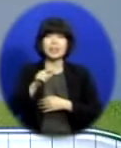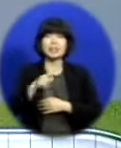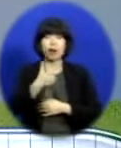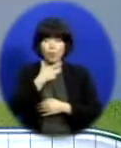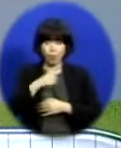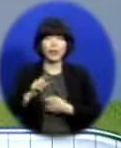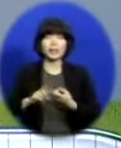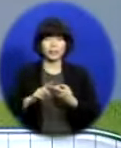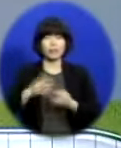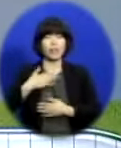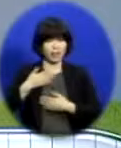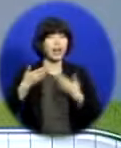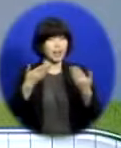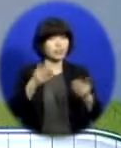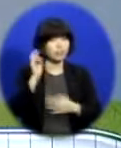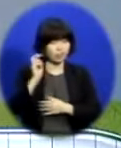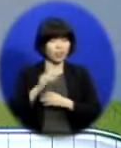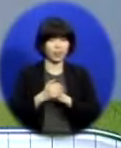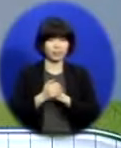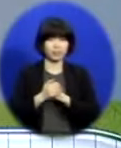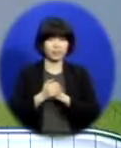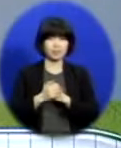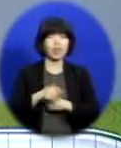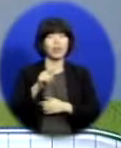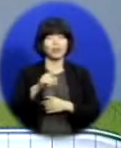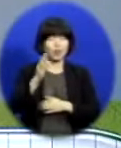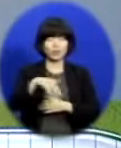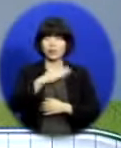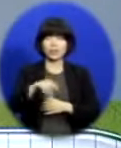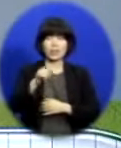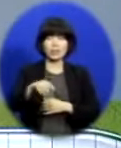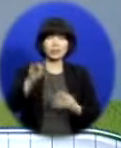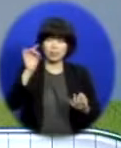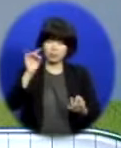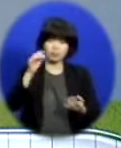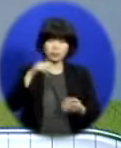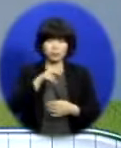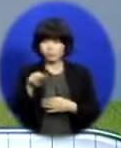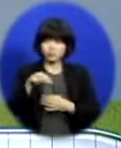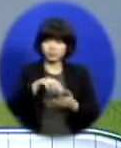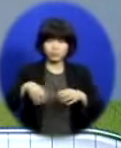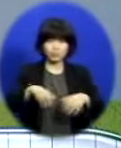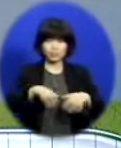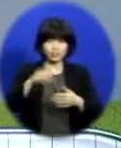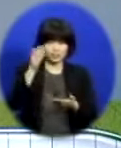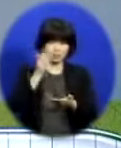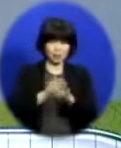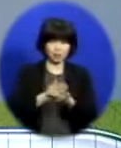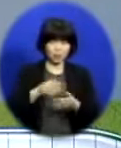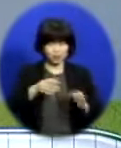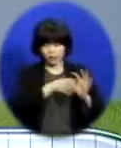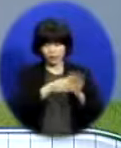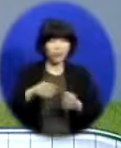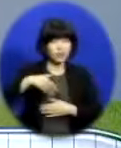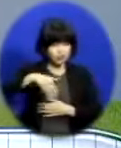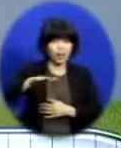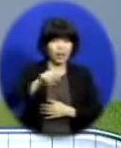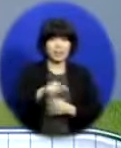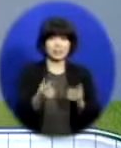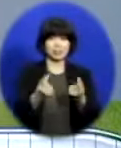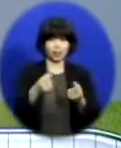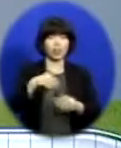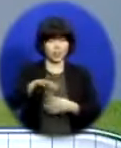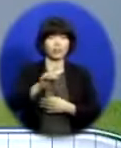원하는 대로 내가 해 줄 거야 너 절대로 여기서 그냥 머뭇거리지 말고 계속가 응 계속 그렇게 가는